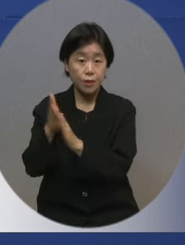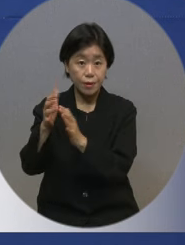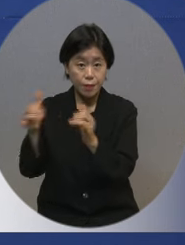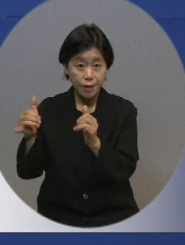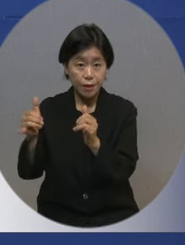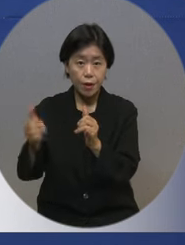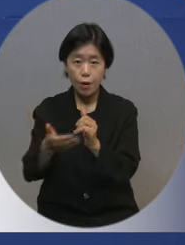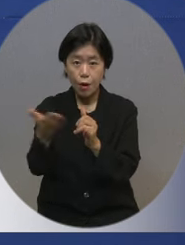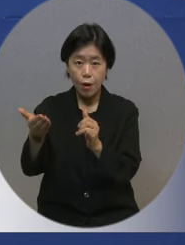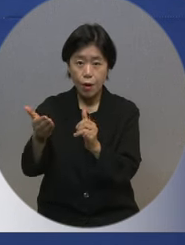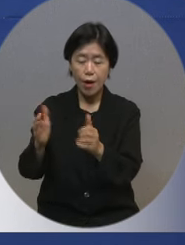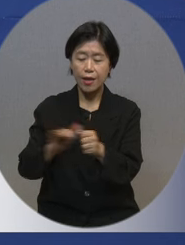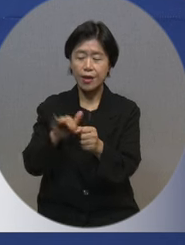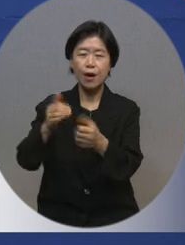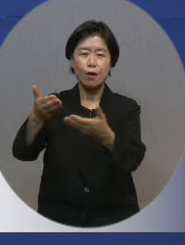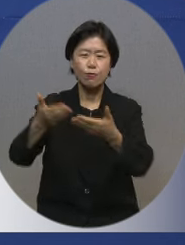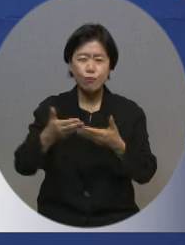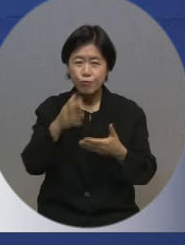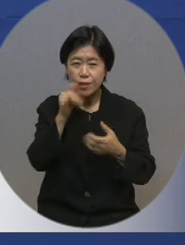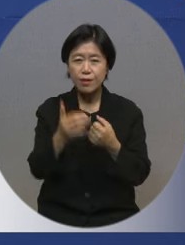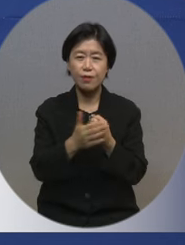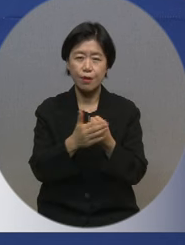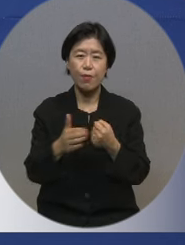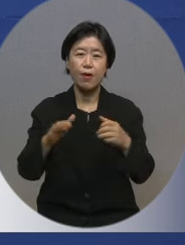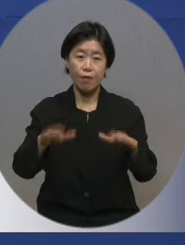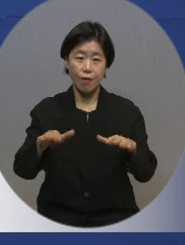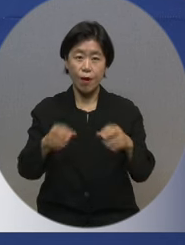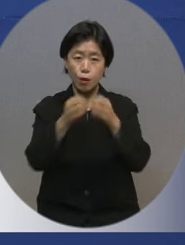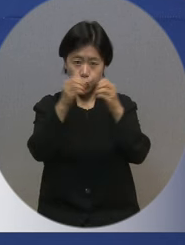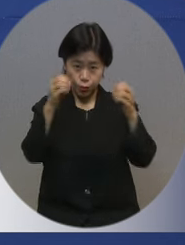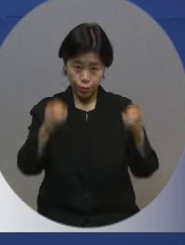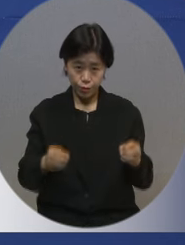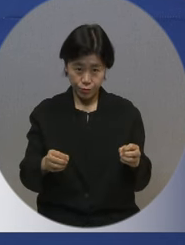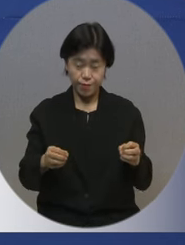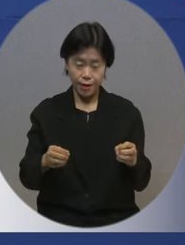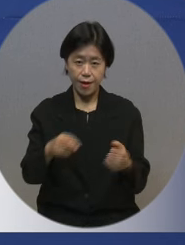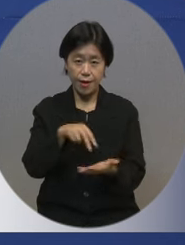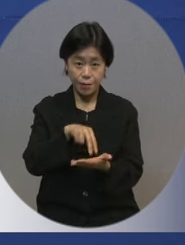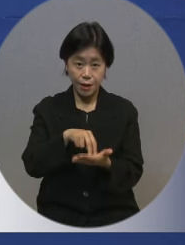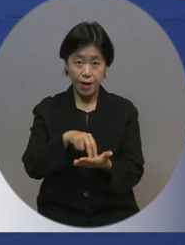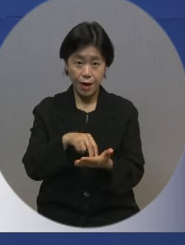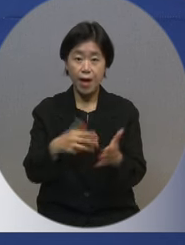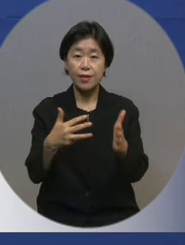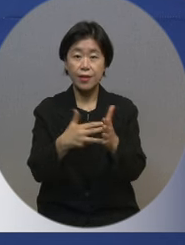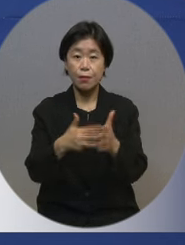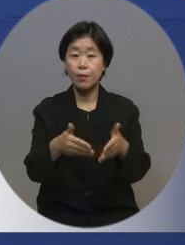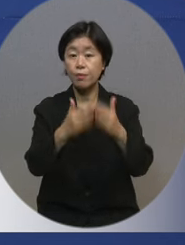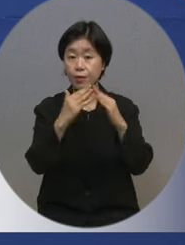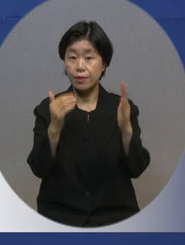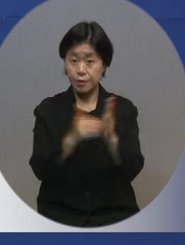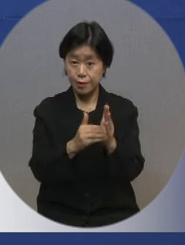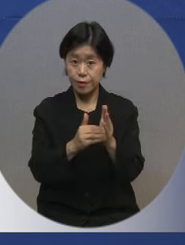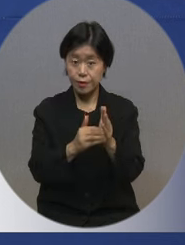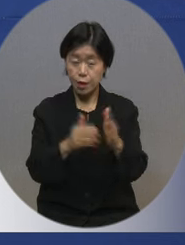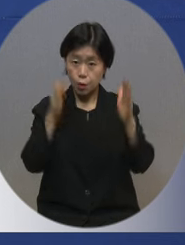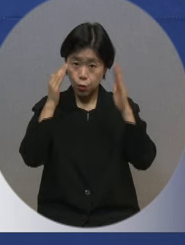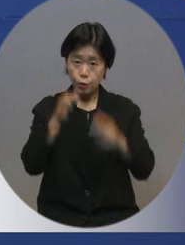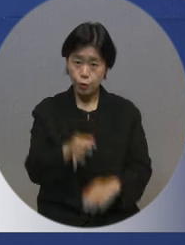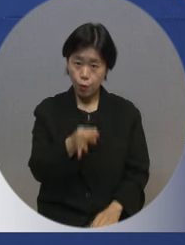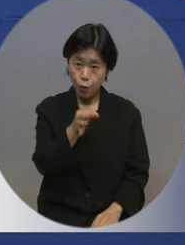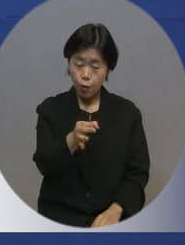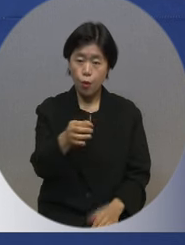사랑을 돌려드리고자 저희 의정부고등학교 총동문회는 재단법인을 설립하였으며 장학사업,